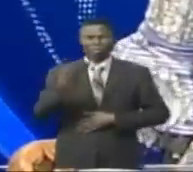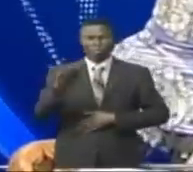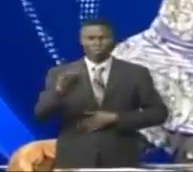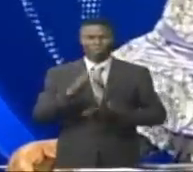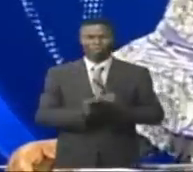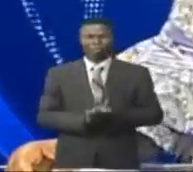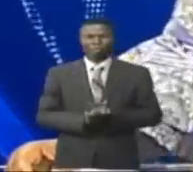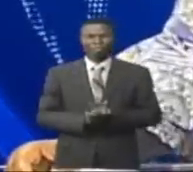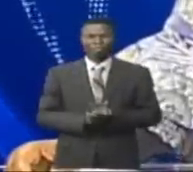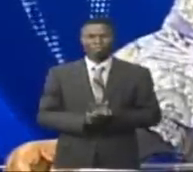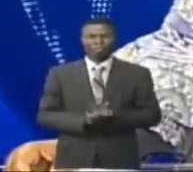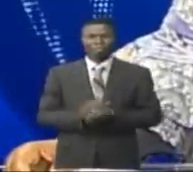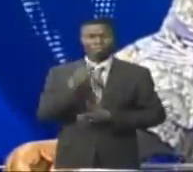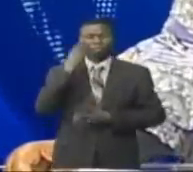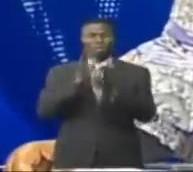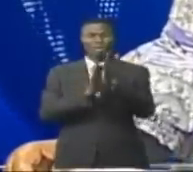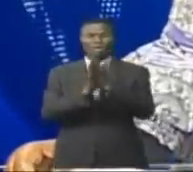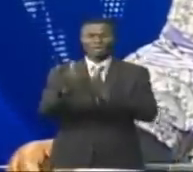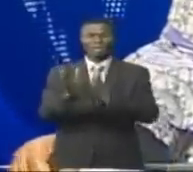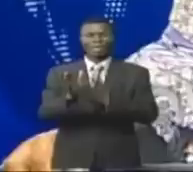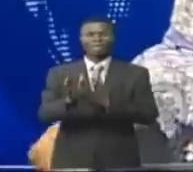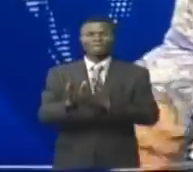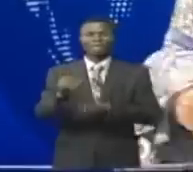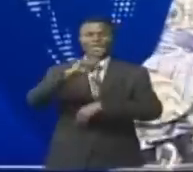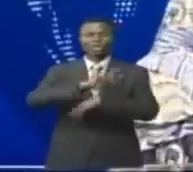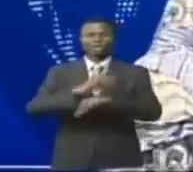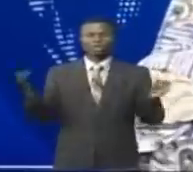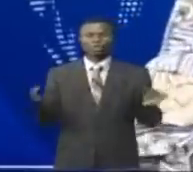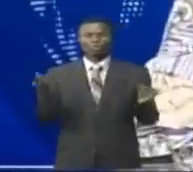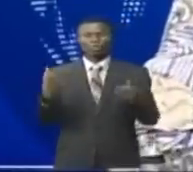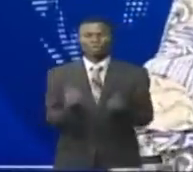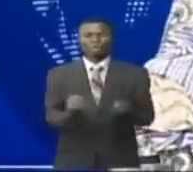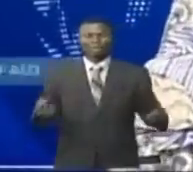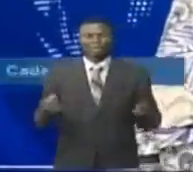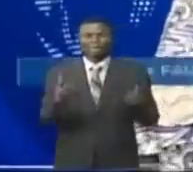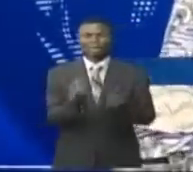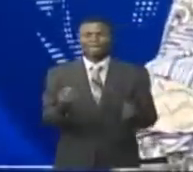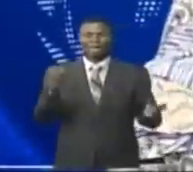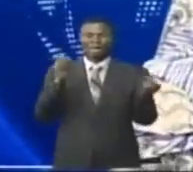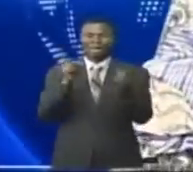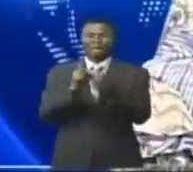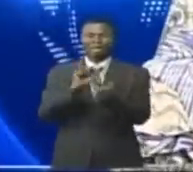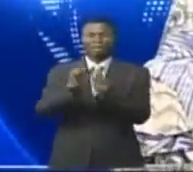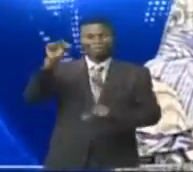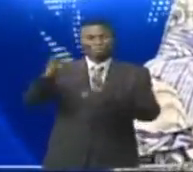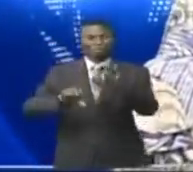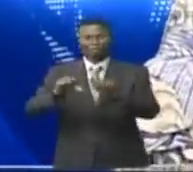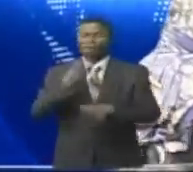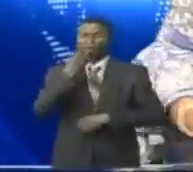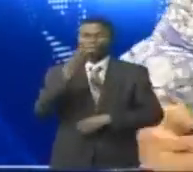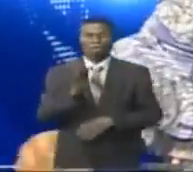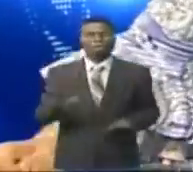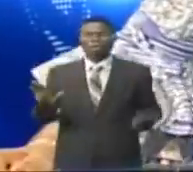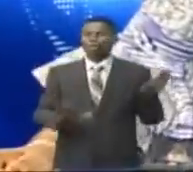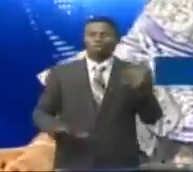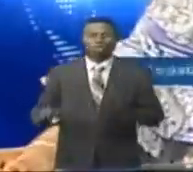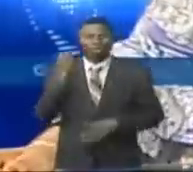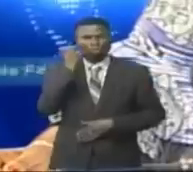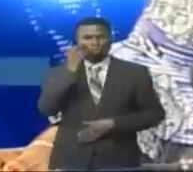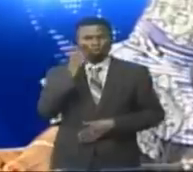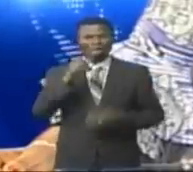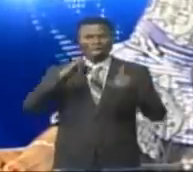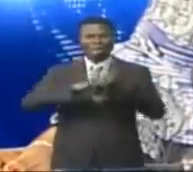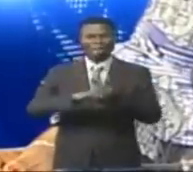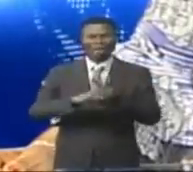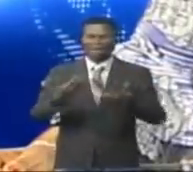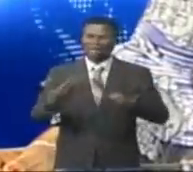Rideau sur la quinzaine de l'enfant africain. Les enfants sont victimes des pratiques néfastes telles que la prostitution, le mariage